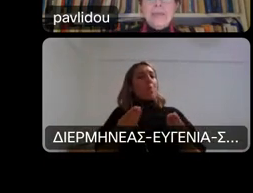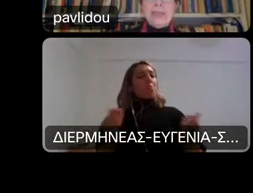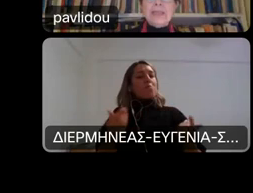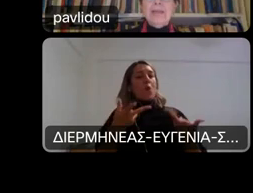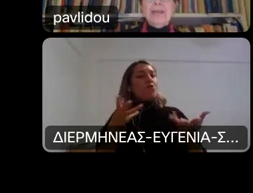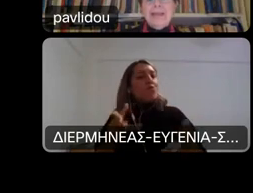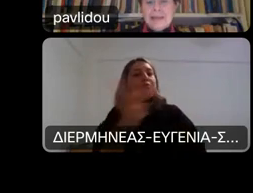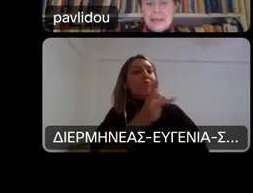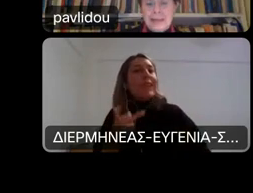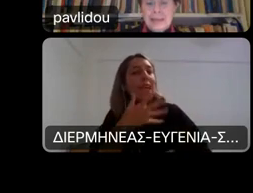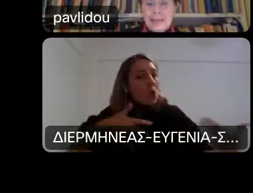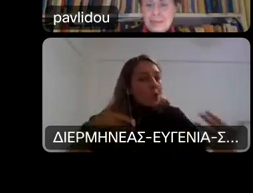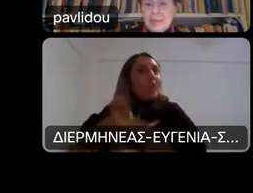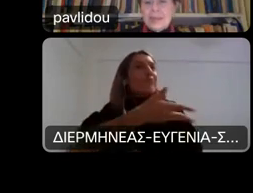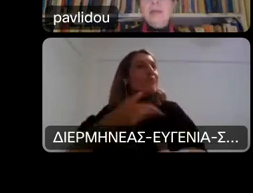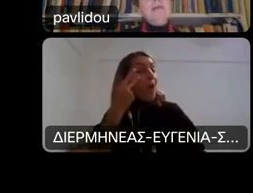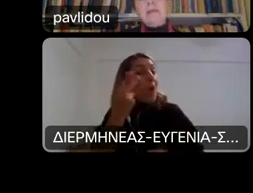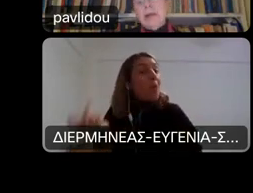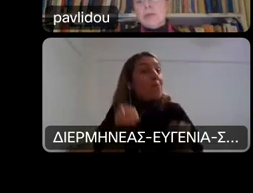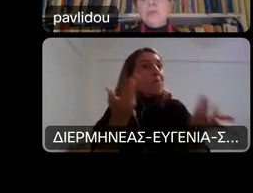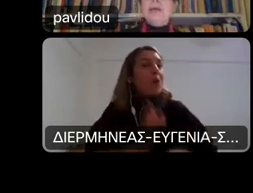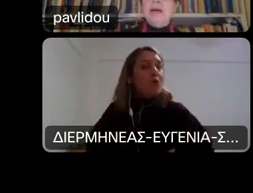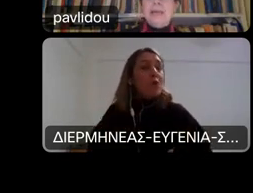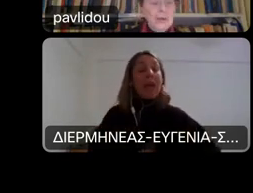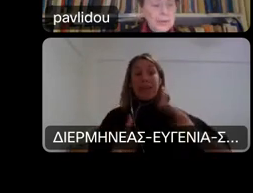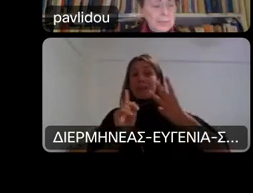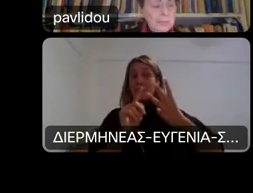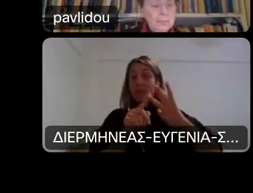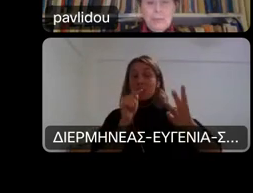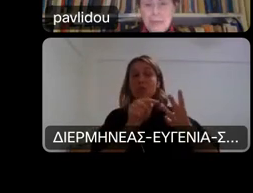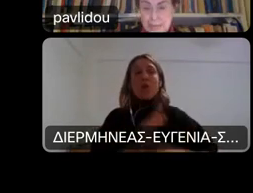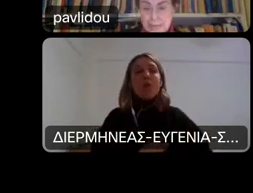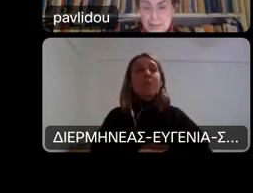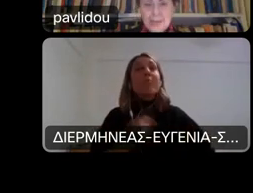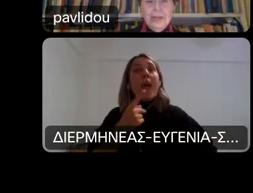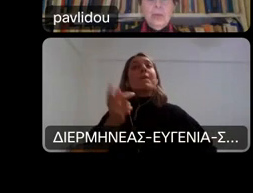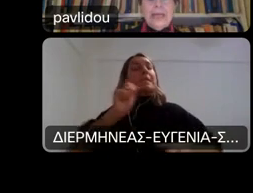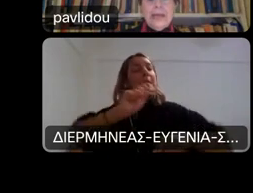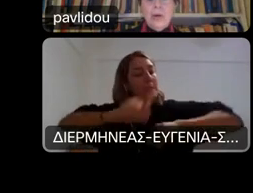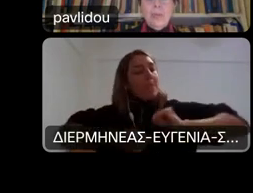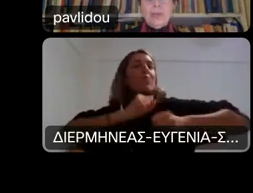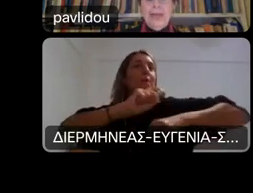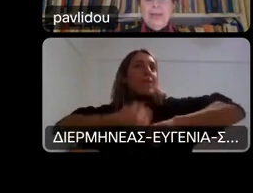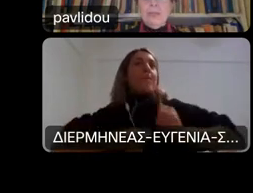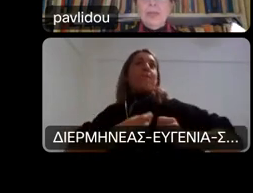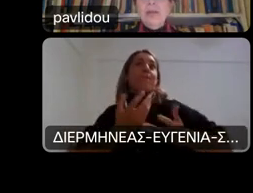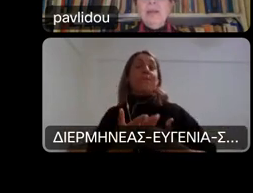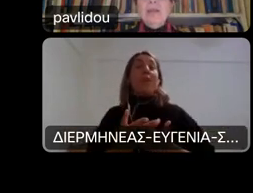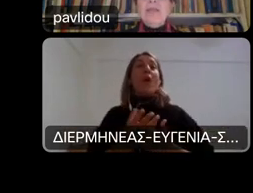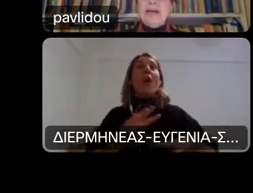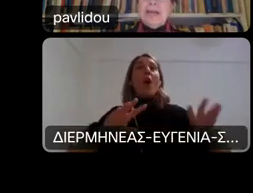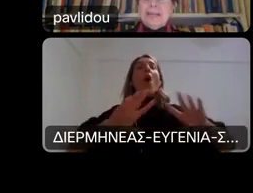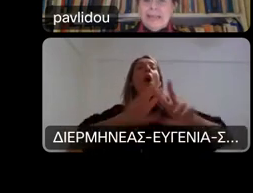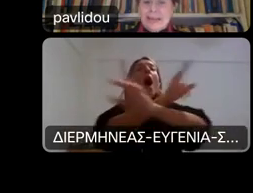είμαστε διατεθειμένες να δώσουμε ανάλογες μάχες. Το τελικό αποτέλεσμα